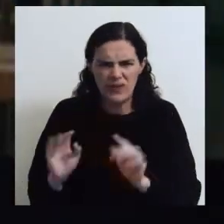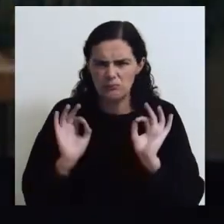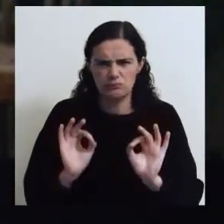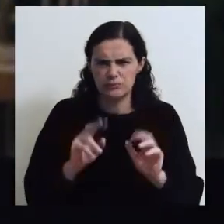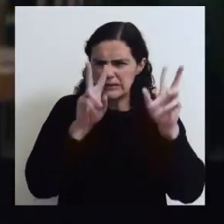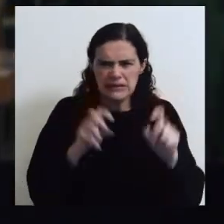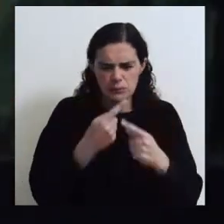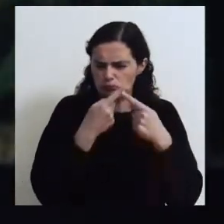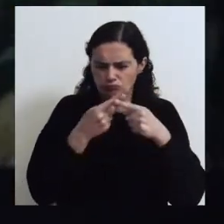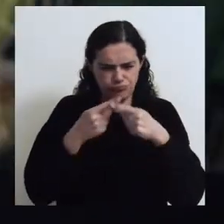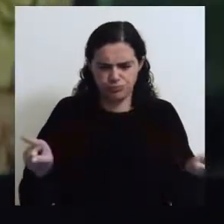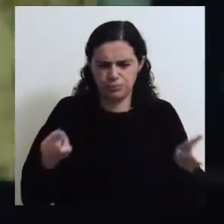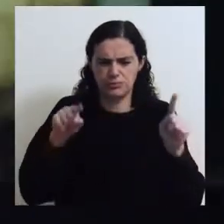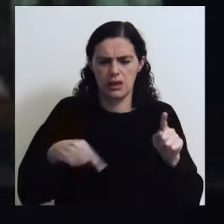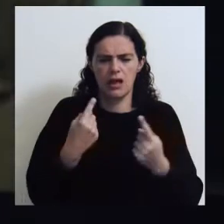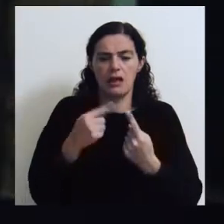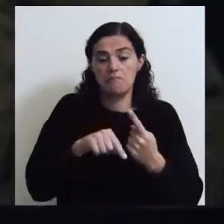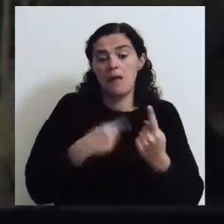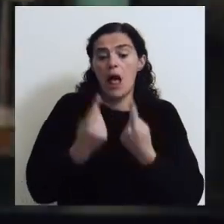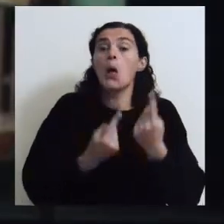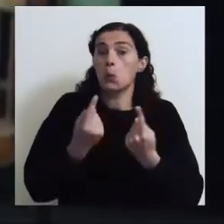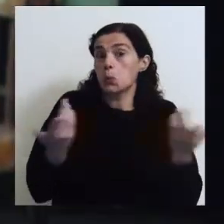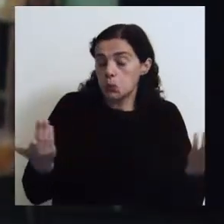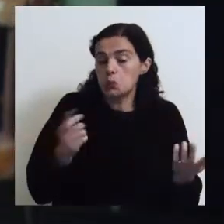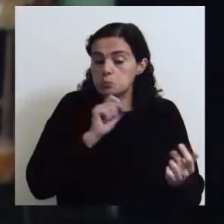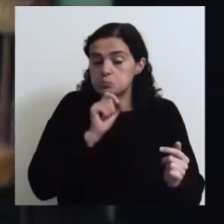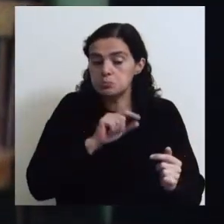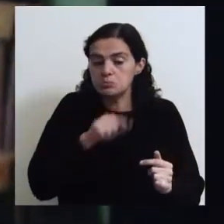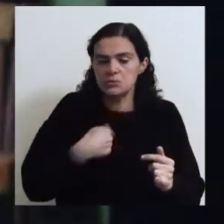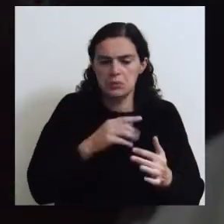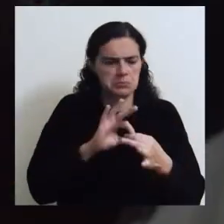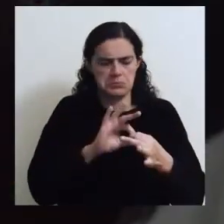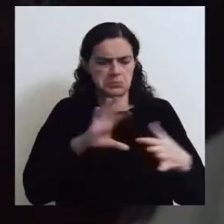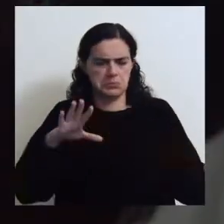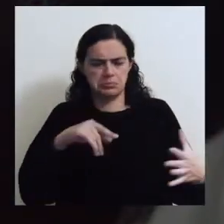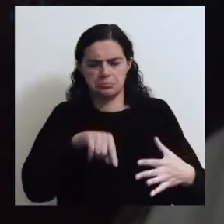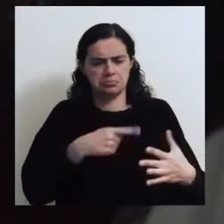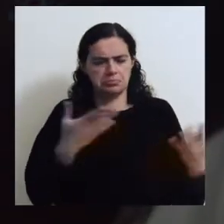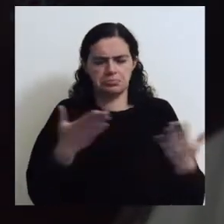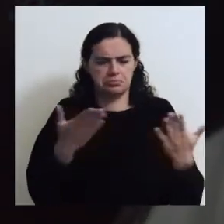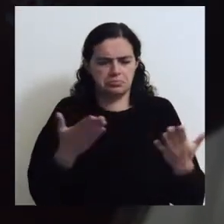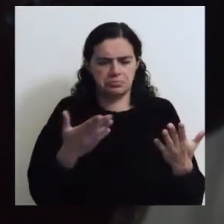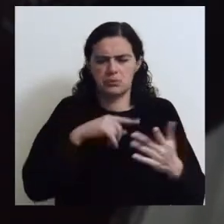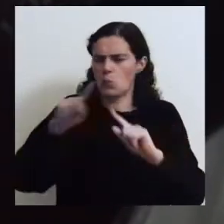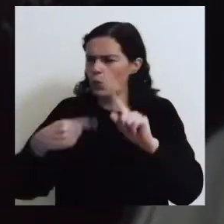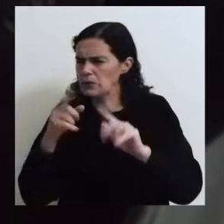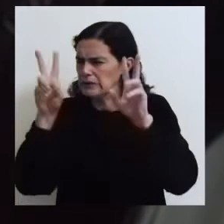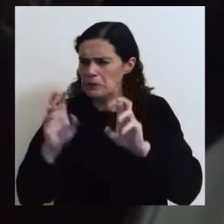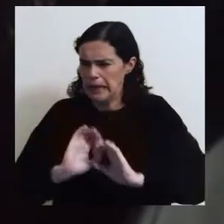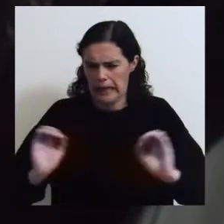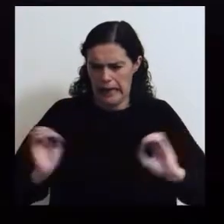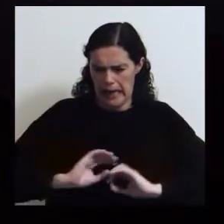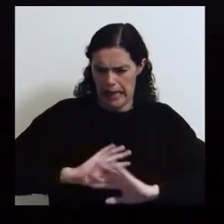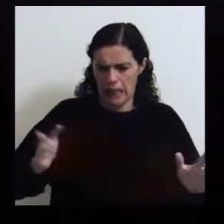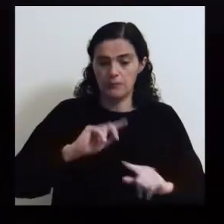plus différents les uns des autres, et voir des sujets qui, a priori, n'ont pas toujours grand-chose à faire les uns avec